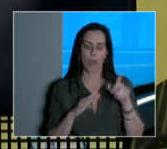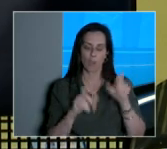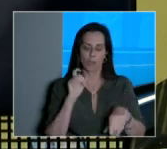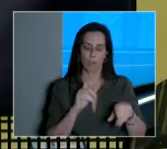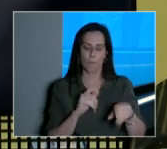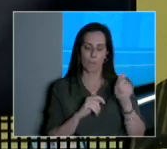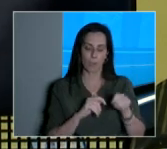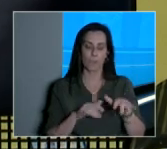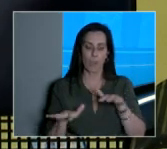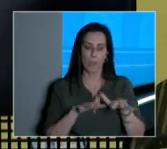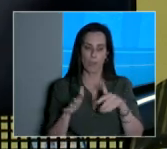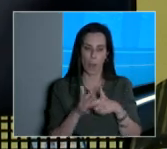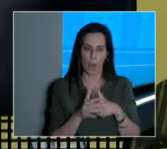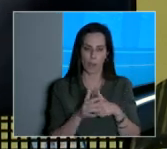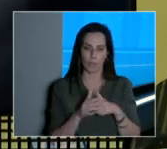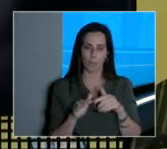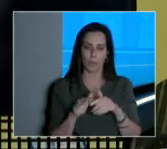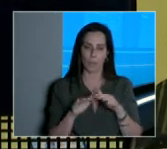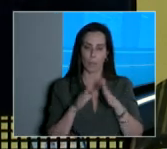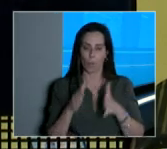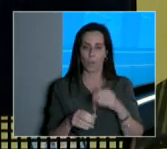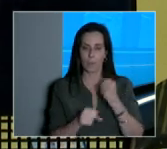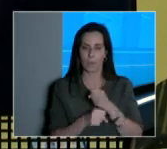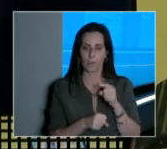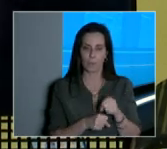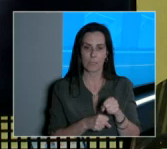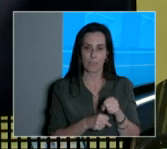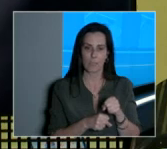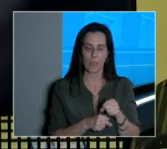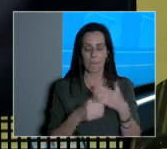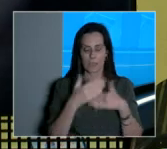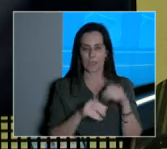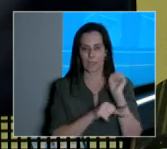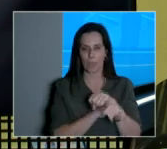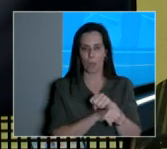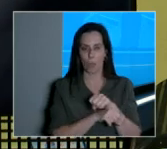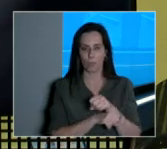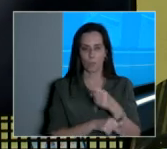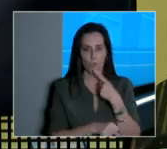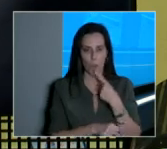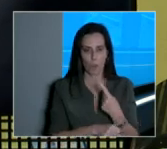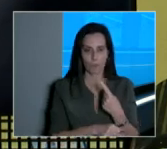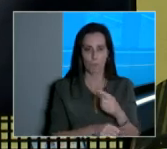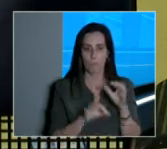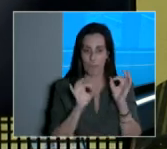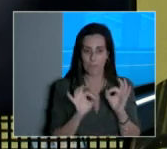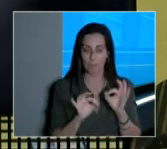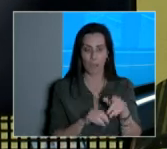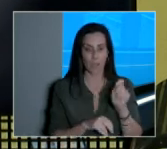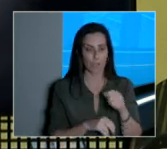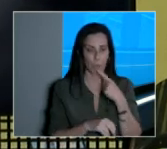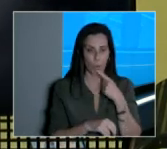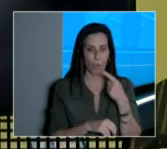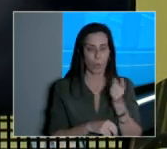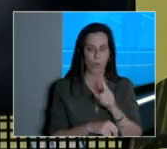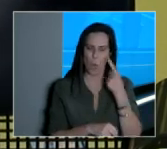ישראל ולממשלה כגוף מבצע. וזה המהות של פסקת ההתגברות, שאומרת, בעצם הכנסת אומרת,